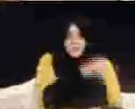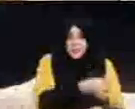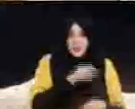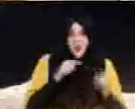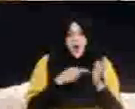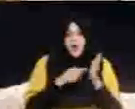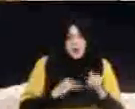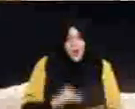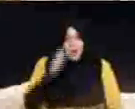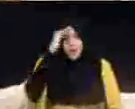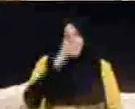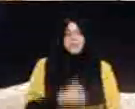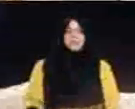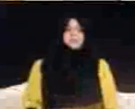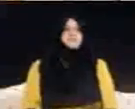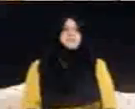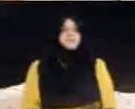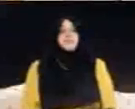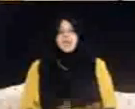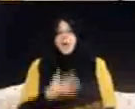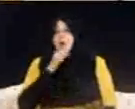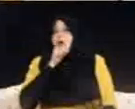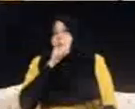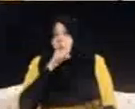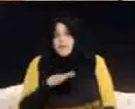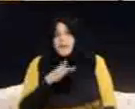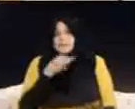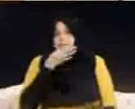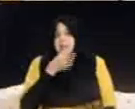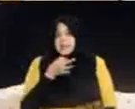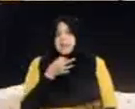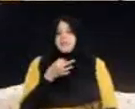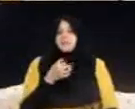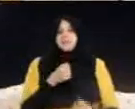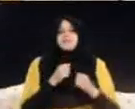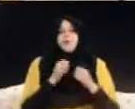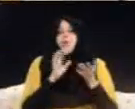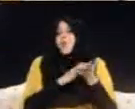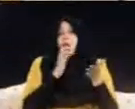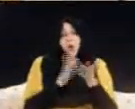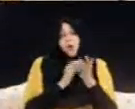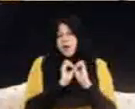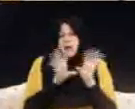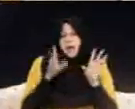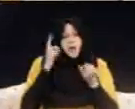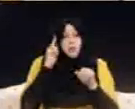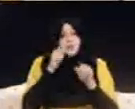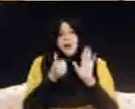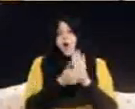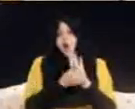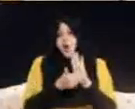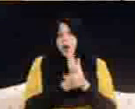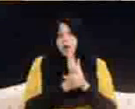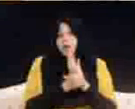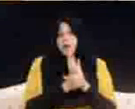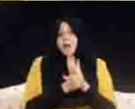كبارهم. أقول نبي صلى الله عليه وسلم يوضح القرآن بأنه يقوم بهذه الوظيفة أو